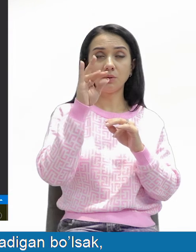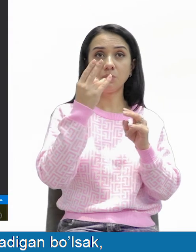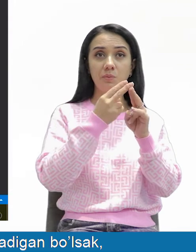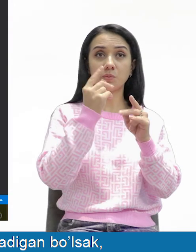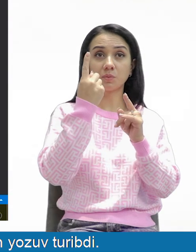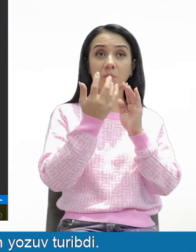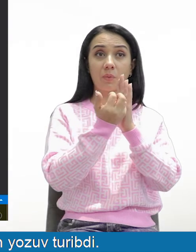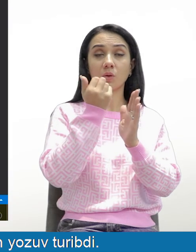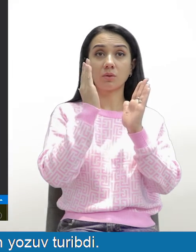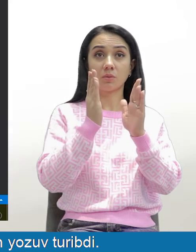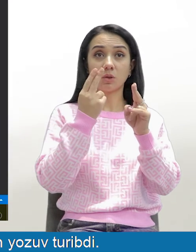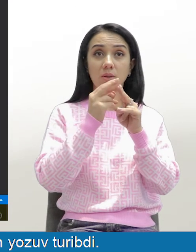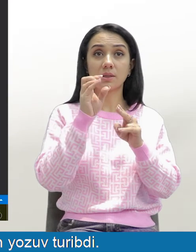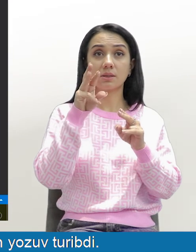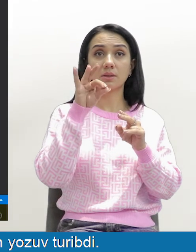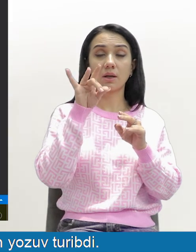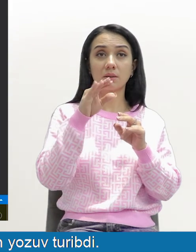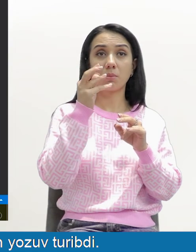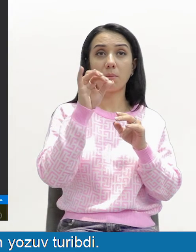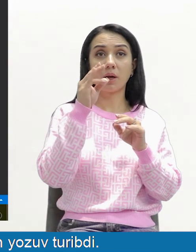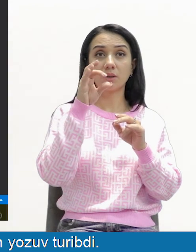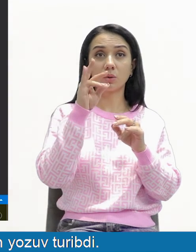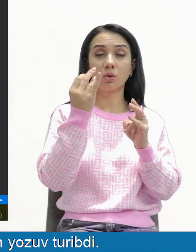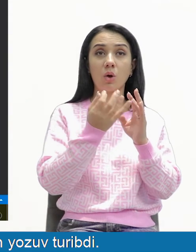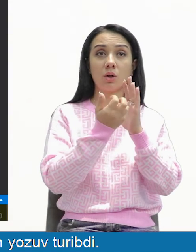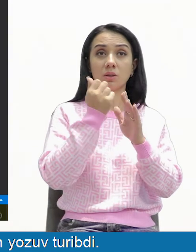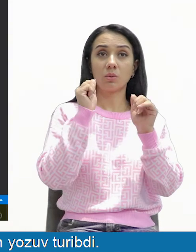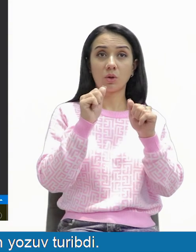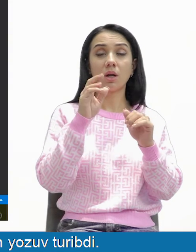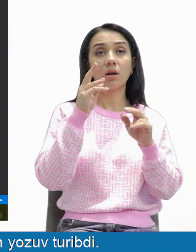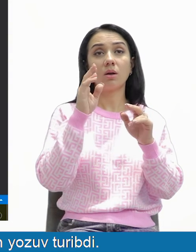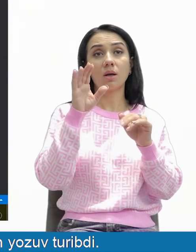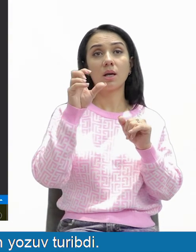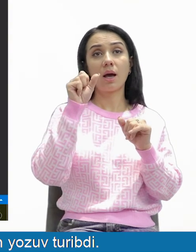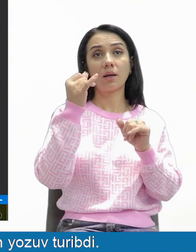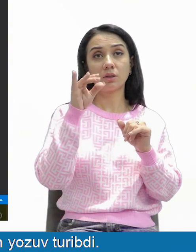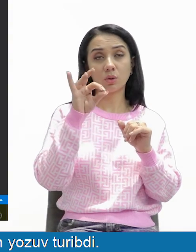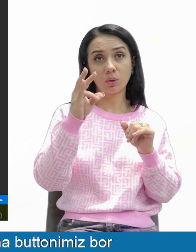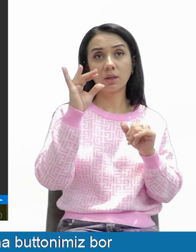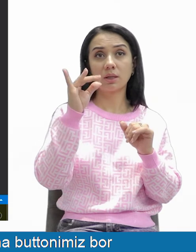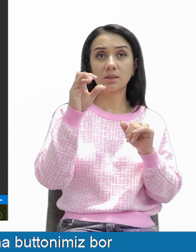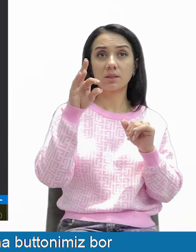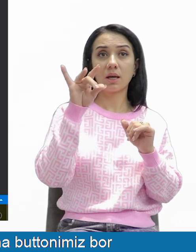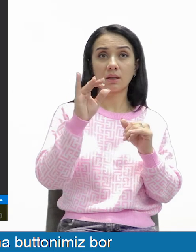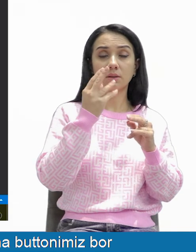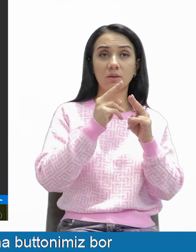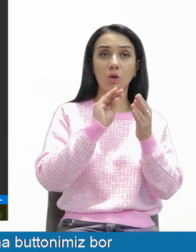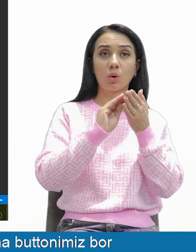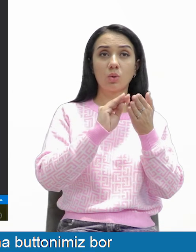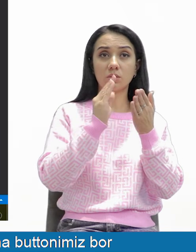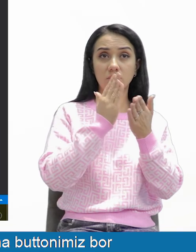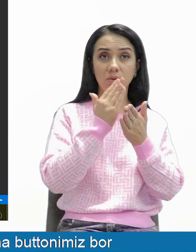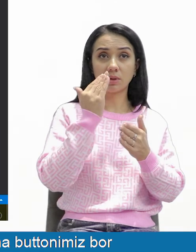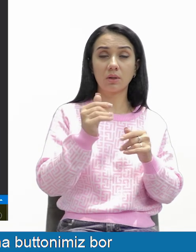shuni oladigan bo'lsak, mana mash start buttonni oladigan bo'lsak, ham icon turibdi, ham start degan yozuv turibdi. Tushunarli?